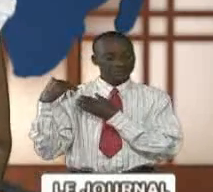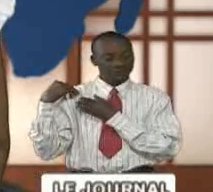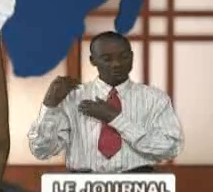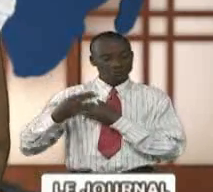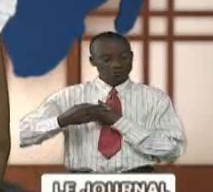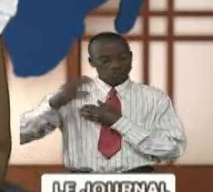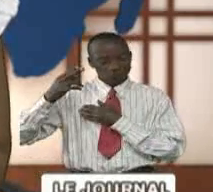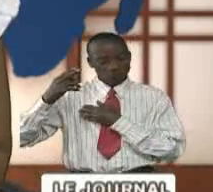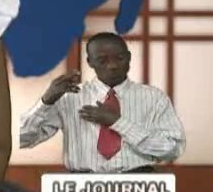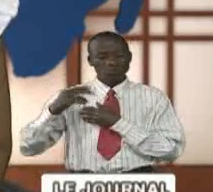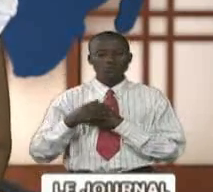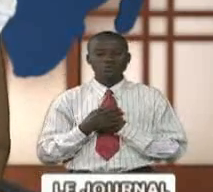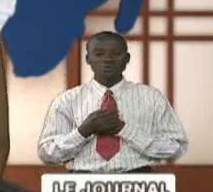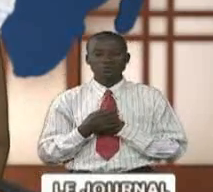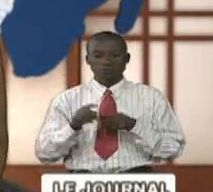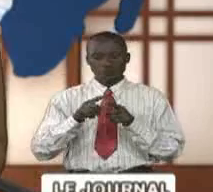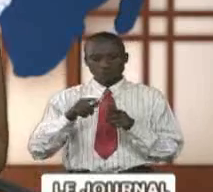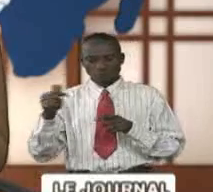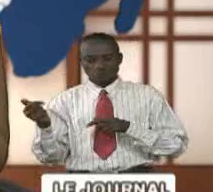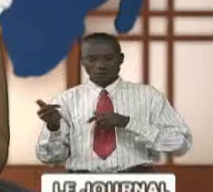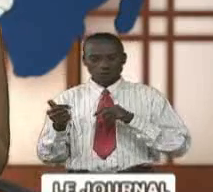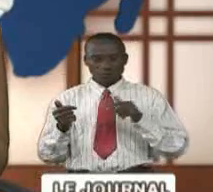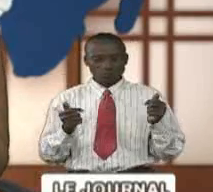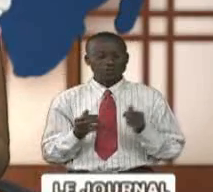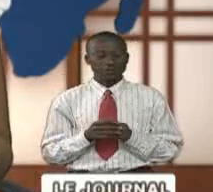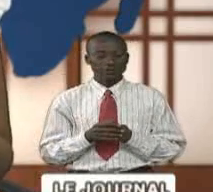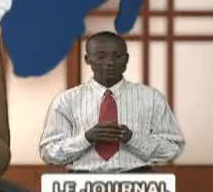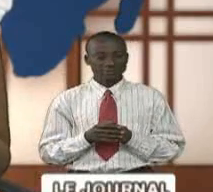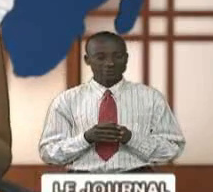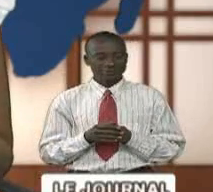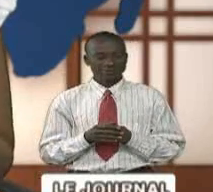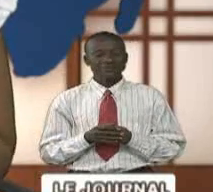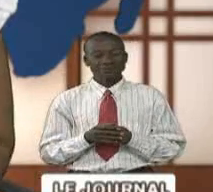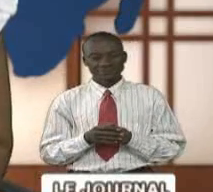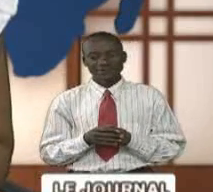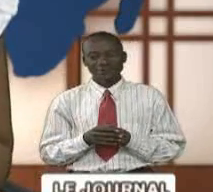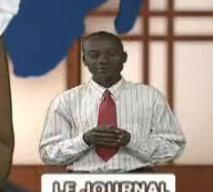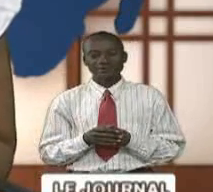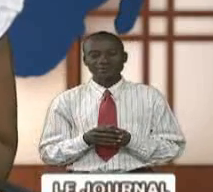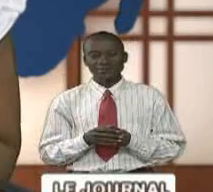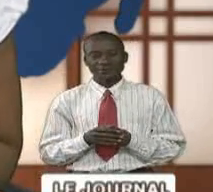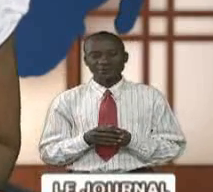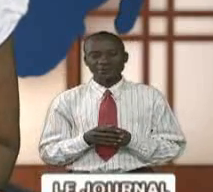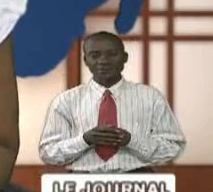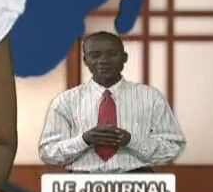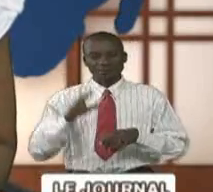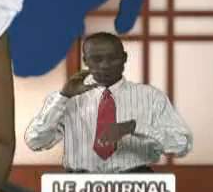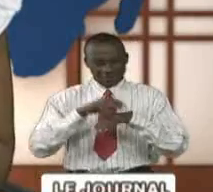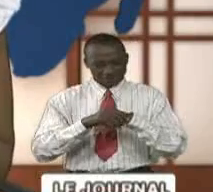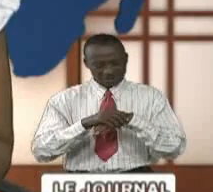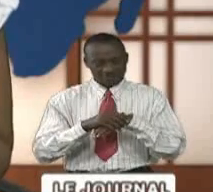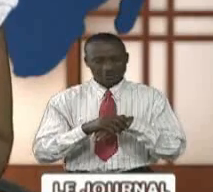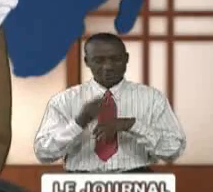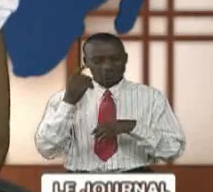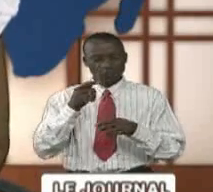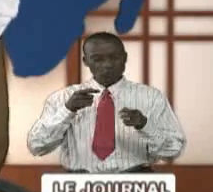Daniel Mukalai et consort poursuivi pour assassinat de Floribert Chebeya et de son chauffeur Bazana ont comparu